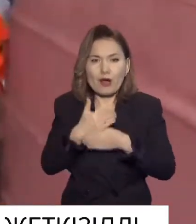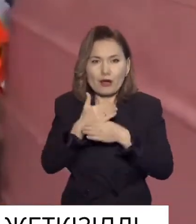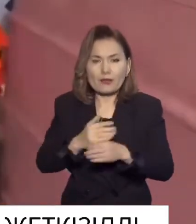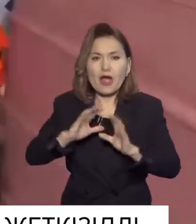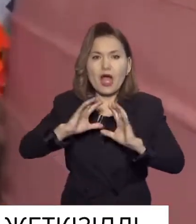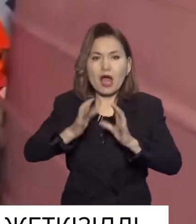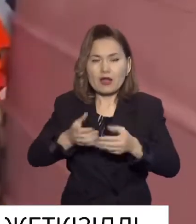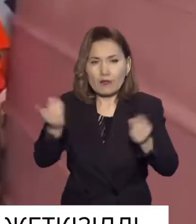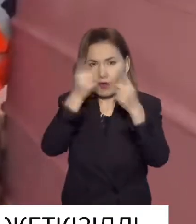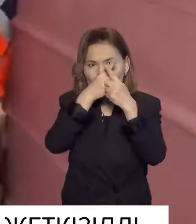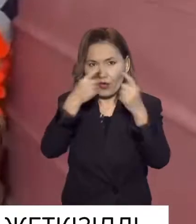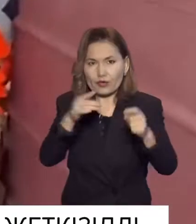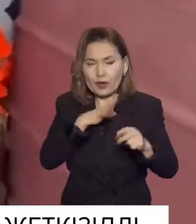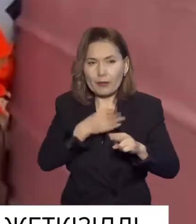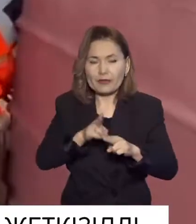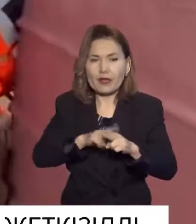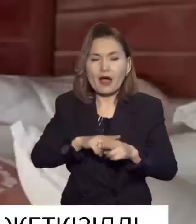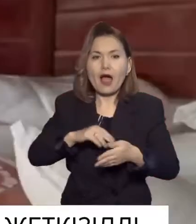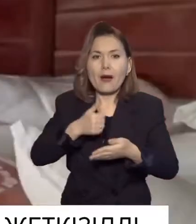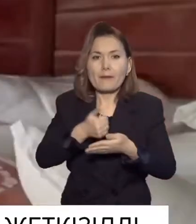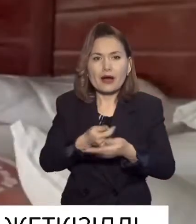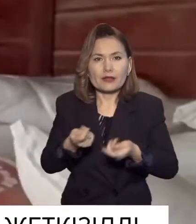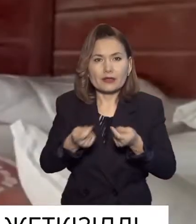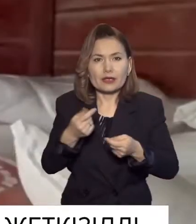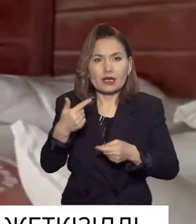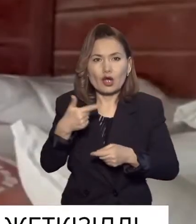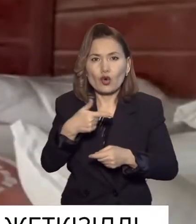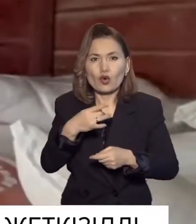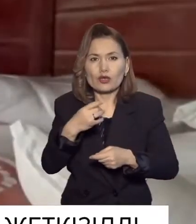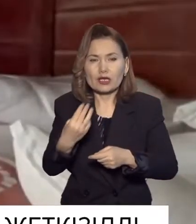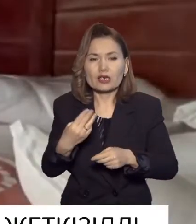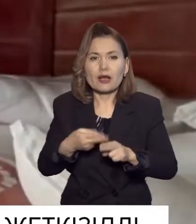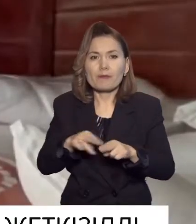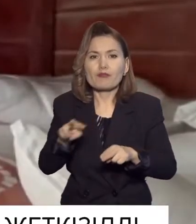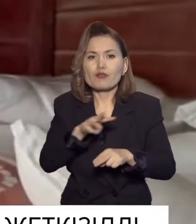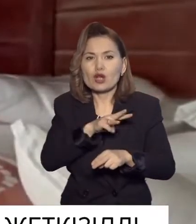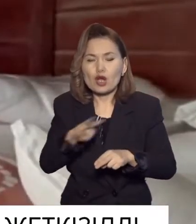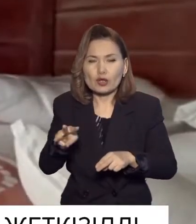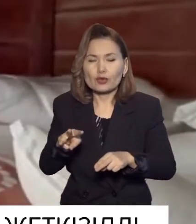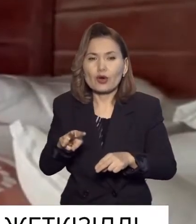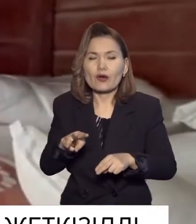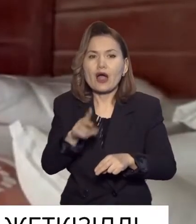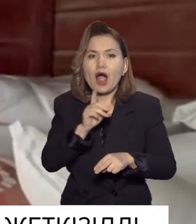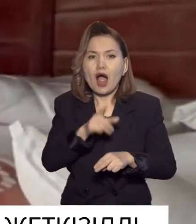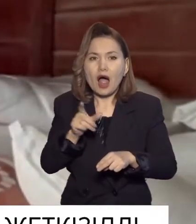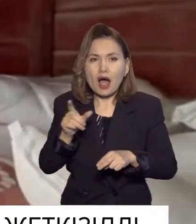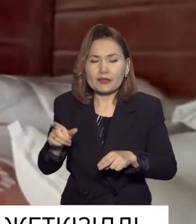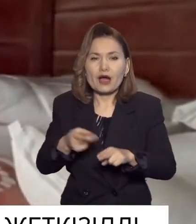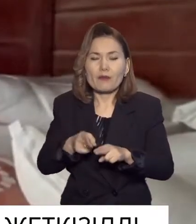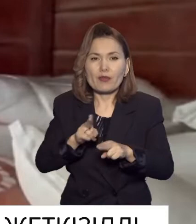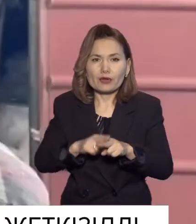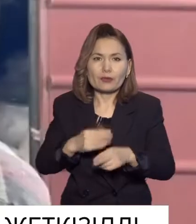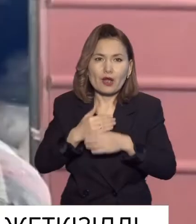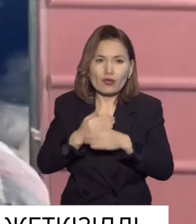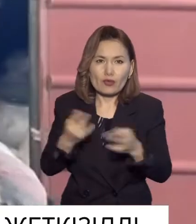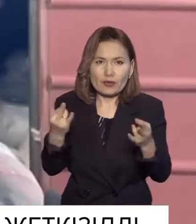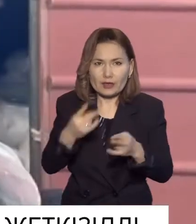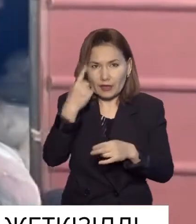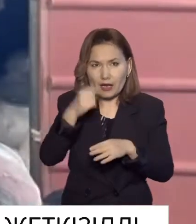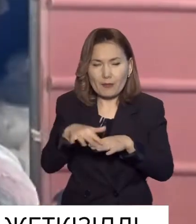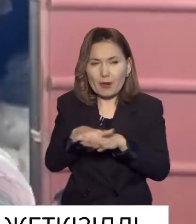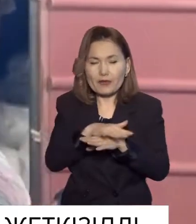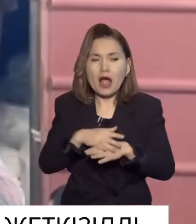туралы әлемге үндеу жолдаған. Бас хатшы Антонио Гутерриш миллиондаған ауғандықтың құрылуы мүмкін екен ескертіп,